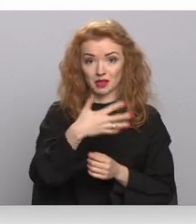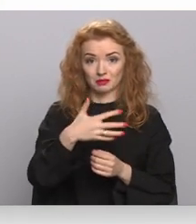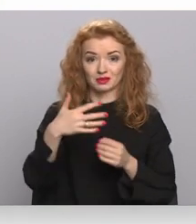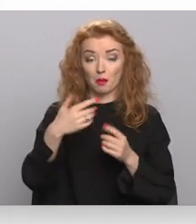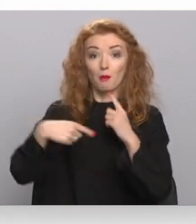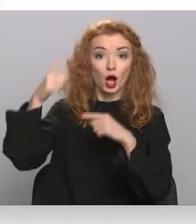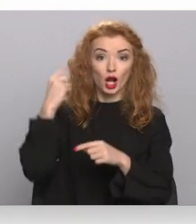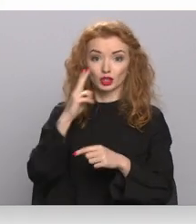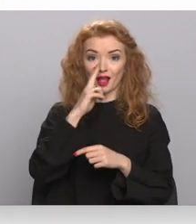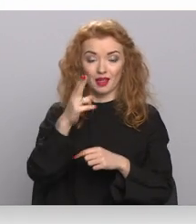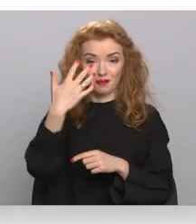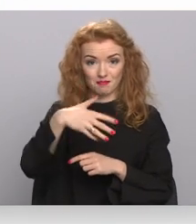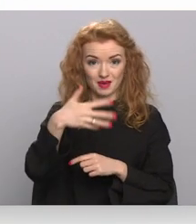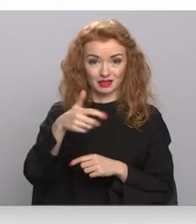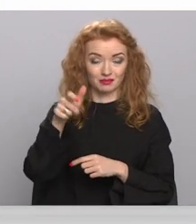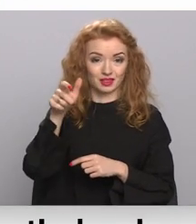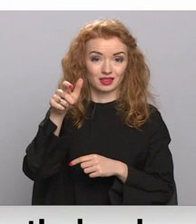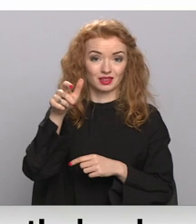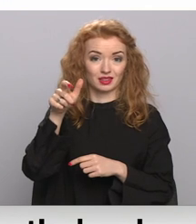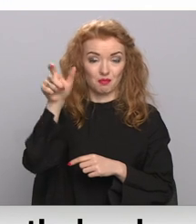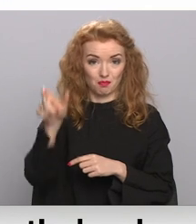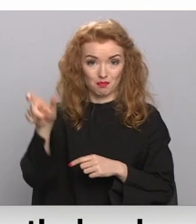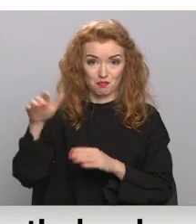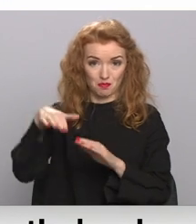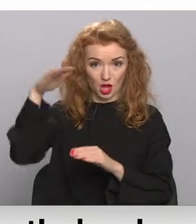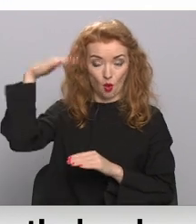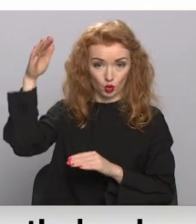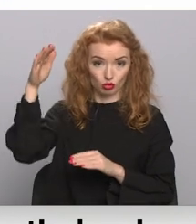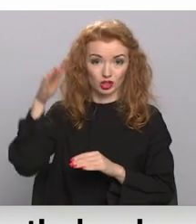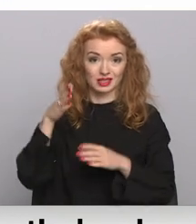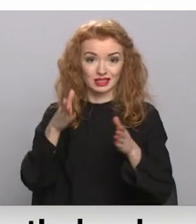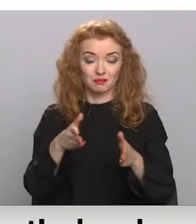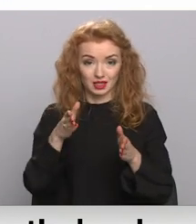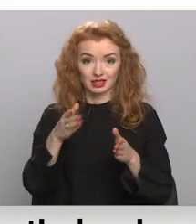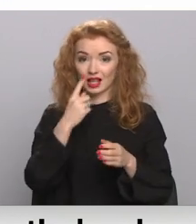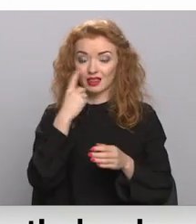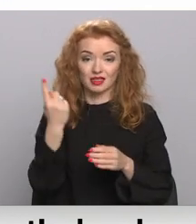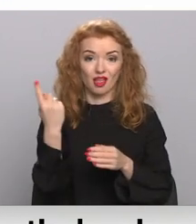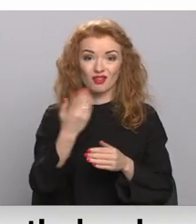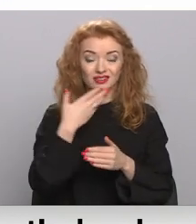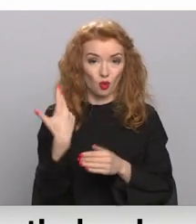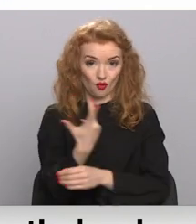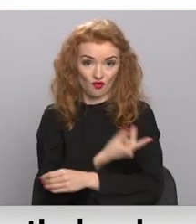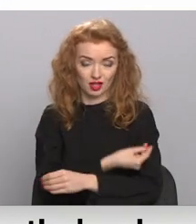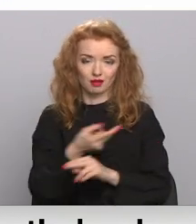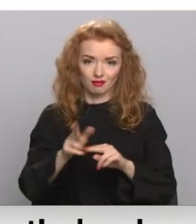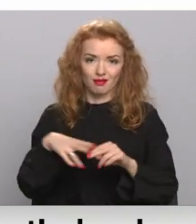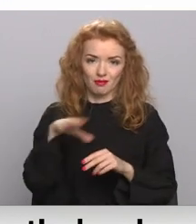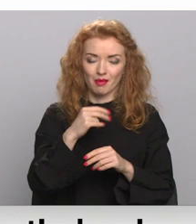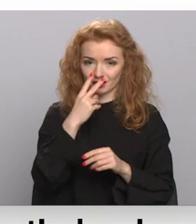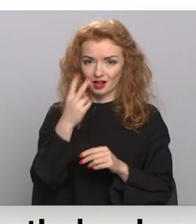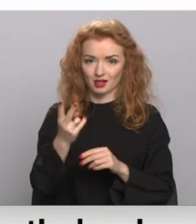slimnīcā pagājušajā nedēļā 50 esošajām pieaugušajām personām slimnīcā nevienam vēl vakcinēti, ja tad mēs redzam,